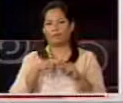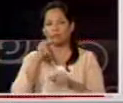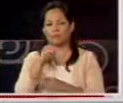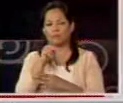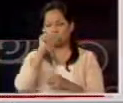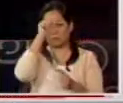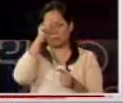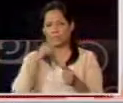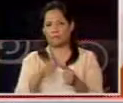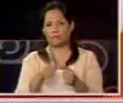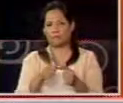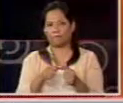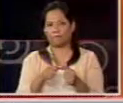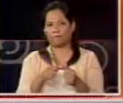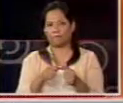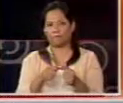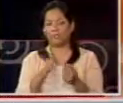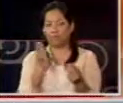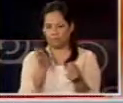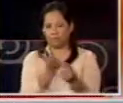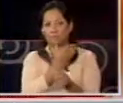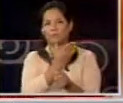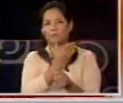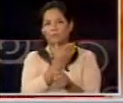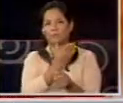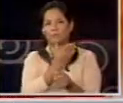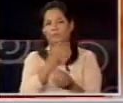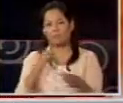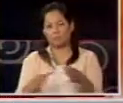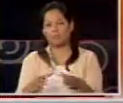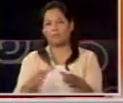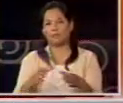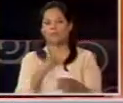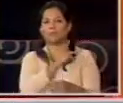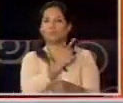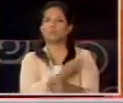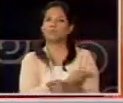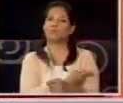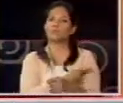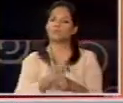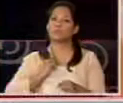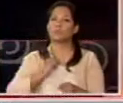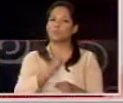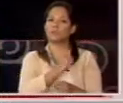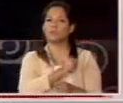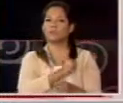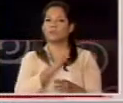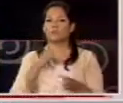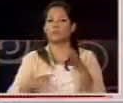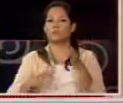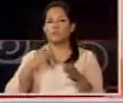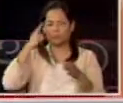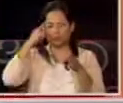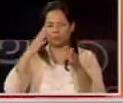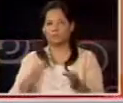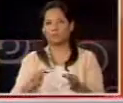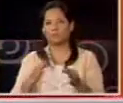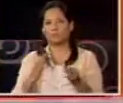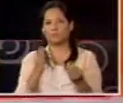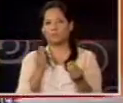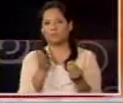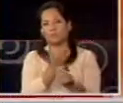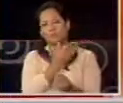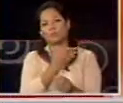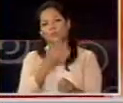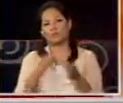natin tandaan din na ito ay isang impeachment case. So ang kapangyarihan ng Senate Impeachment Court is to try and decide cases of impeachment, which means